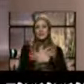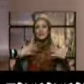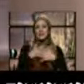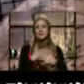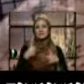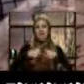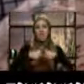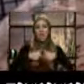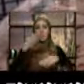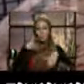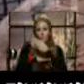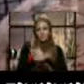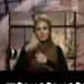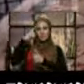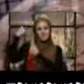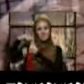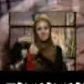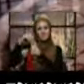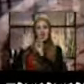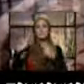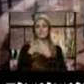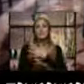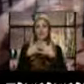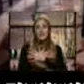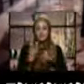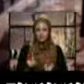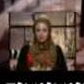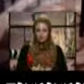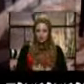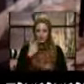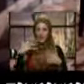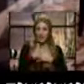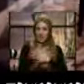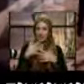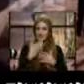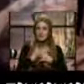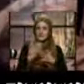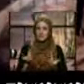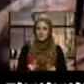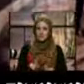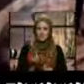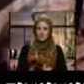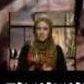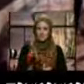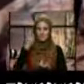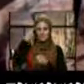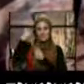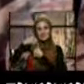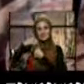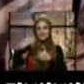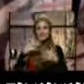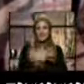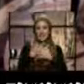عيد الزواج ايه؟ ايه الكلام العجيب ده؟ وهو لما يعملها معاملة طيبة طول السنة ويعمل لها عيد زواج وبعدين يأذيها بعد كده، ما فائدة عيد